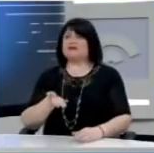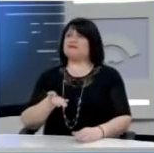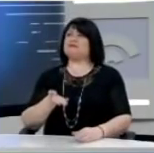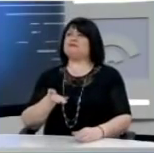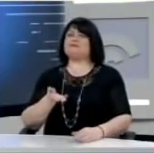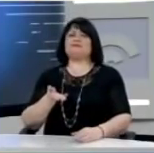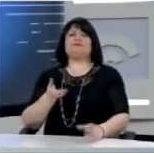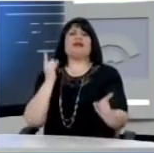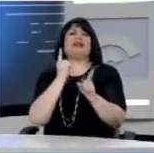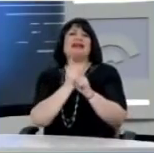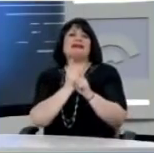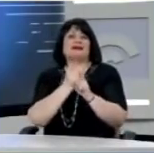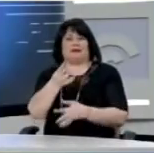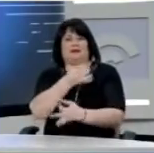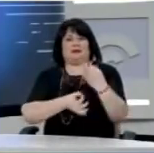να κάνετε ιδιαίτερη αναφορά